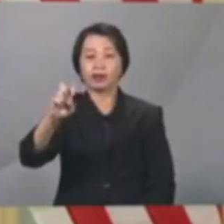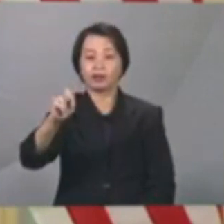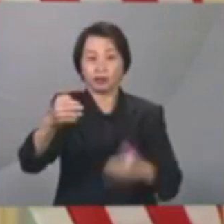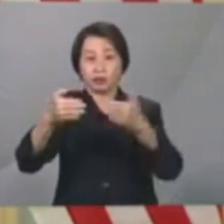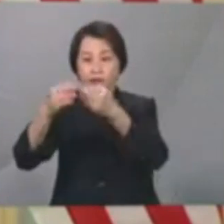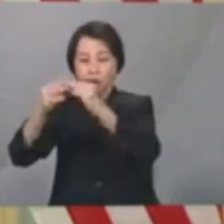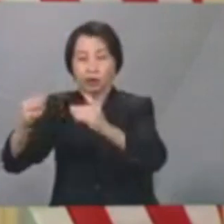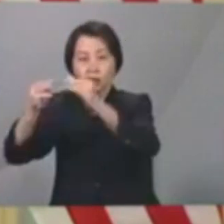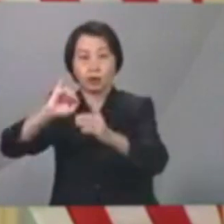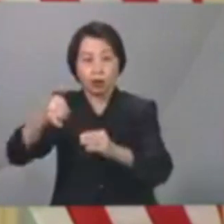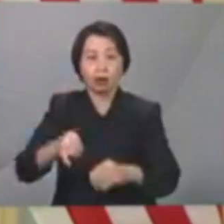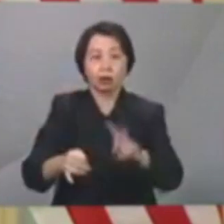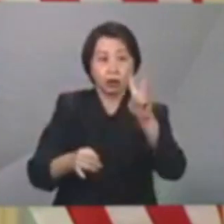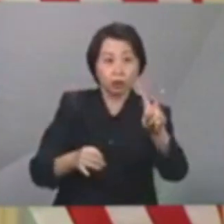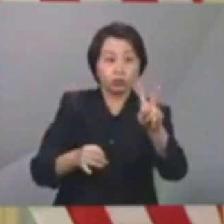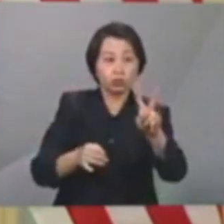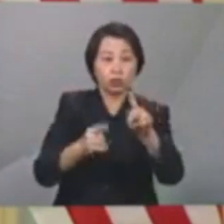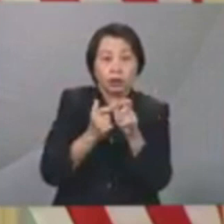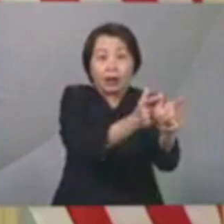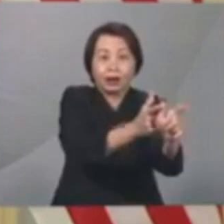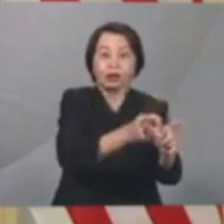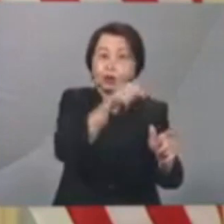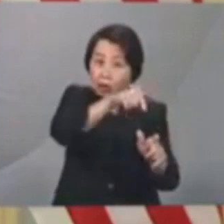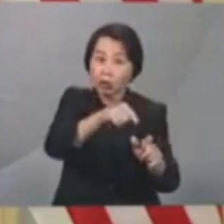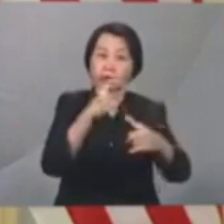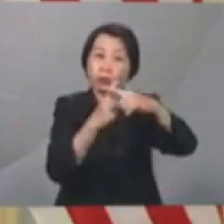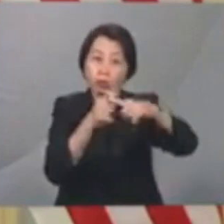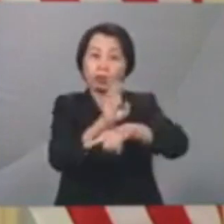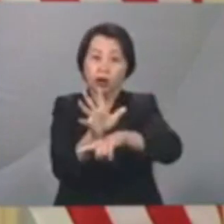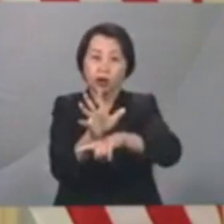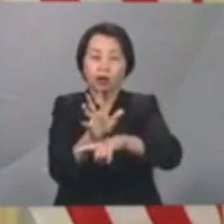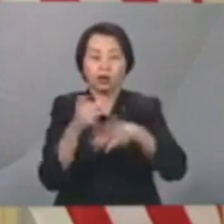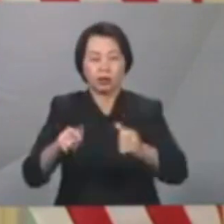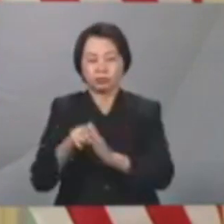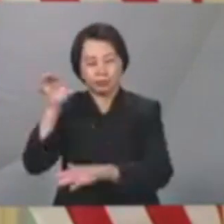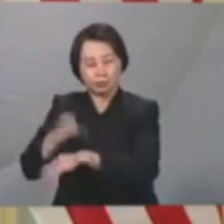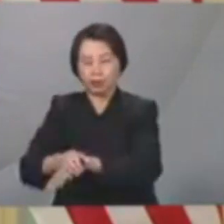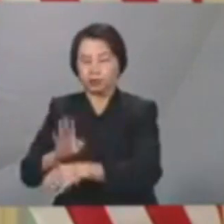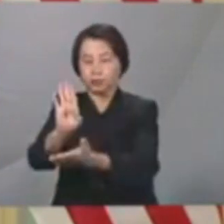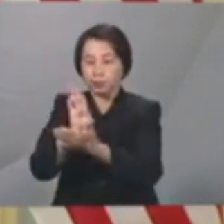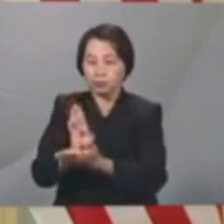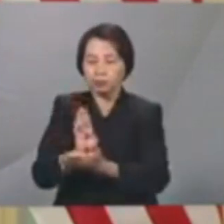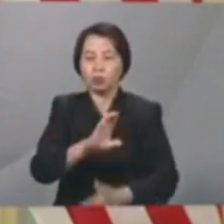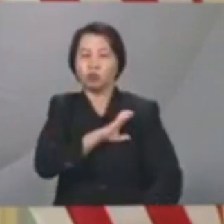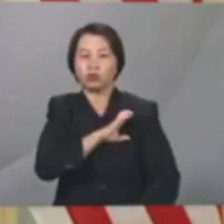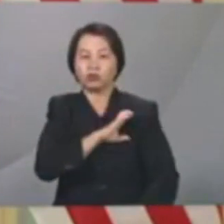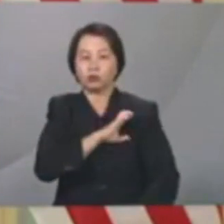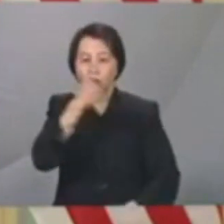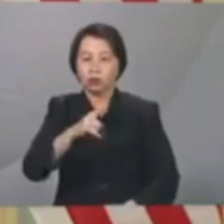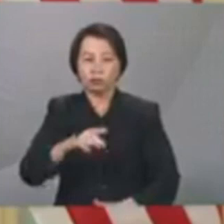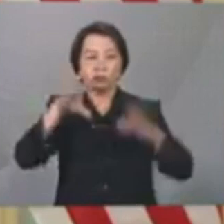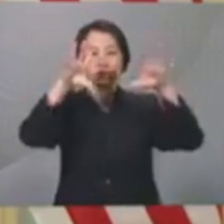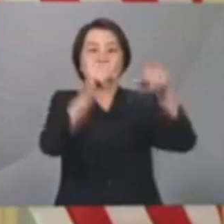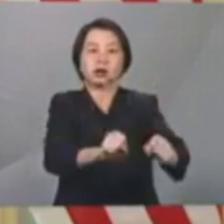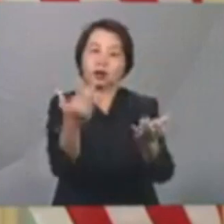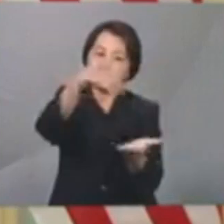yang lari itu adalah COVID positif. Dan kita terpaksa menggunakan bantuan polis, PDRM, untuk